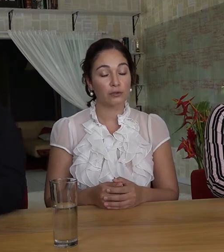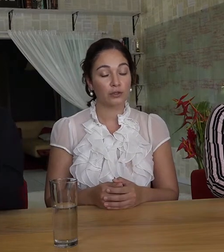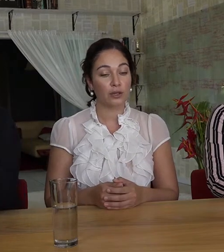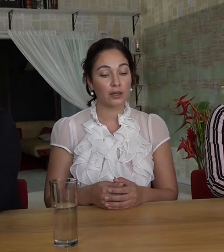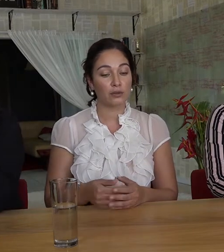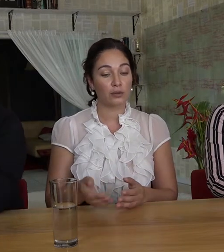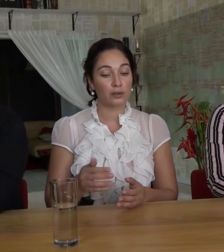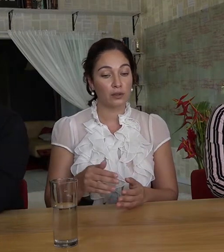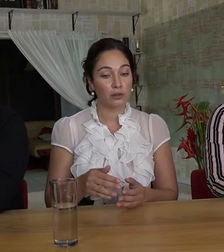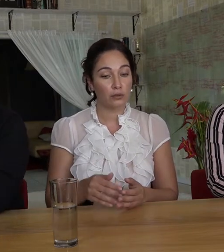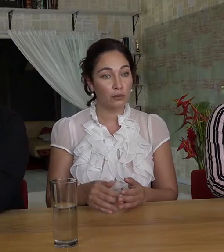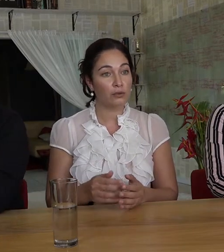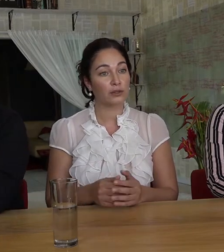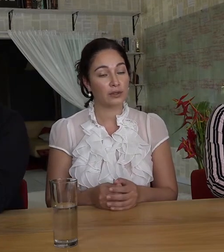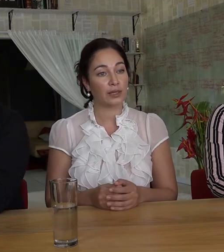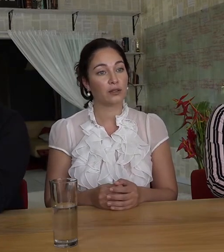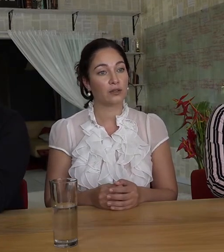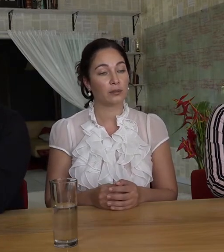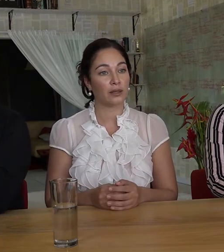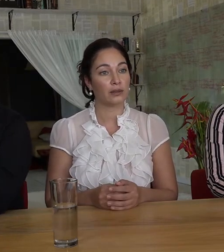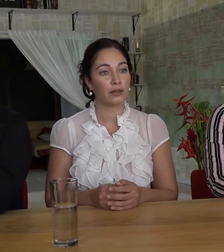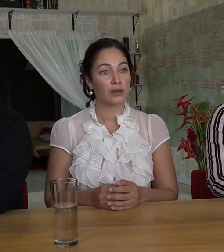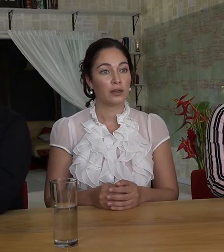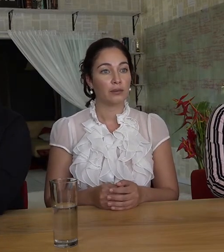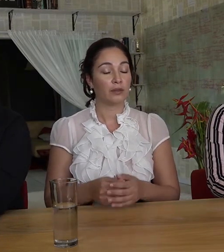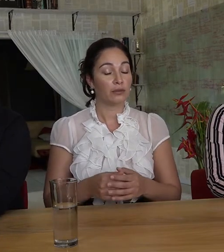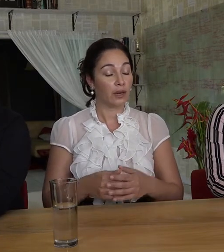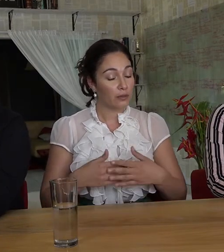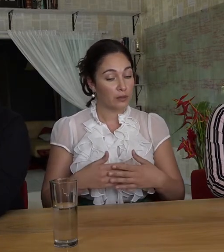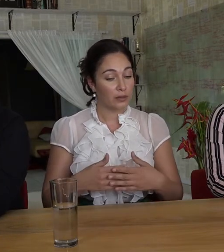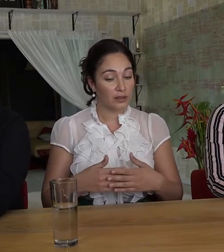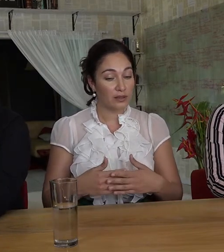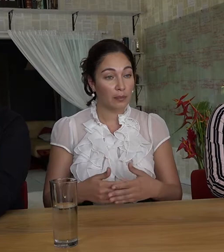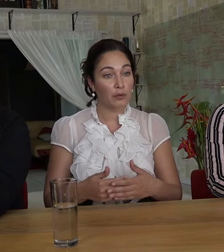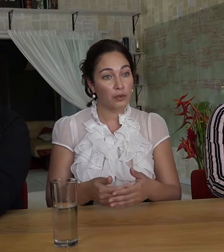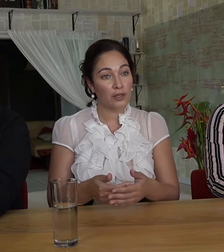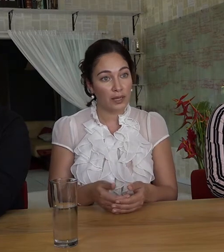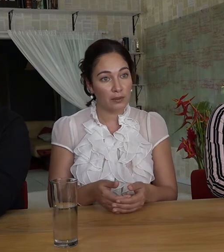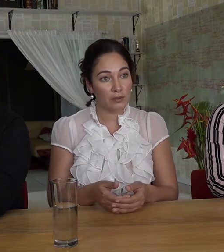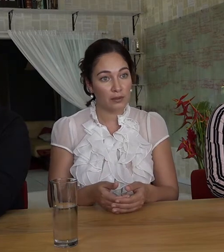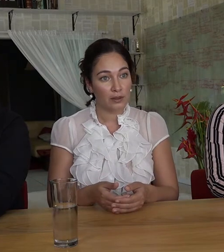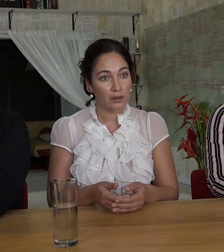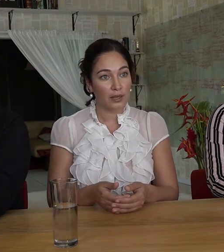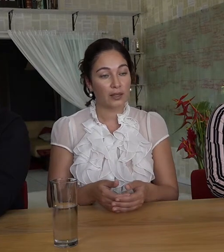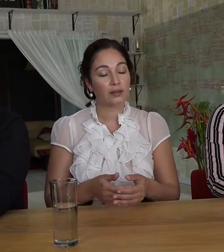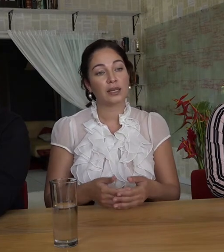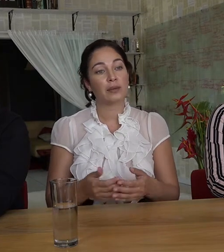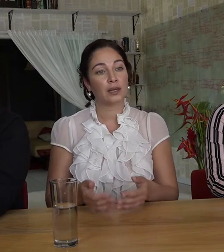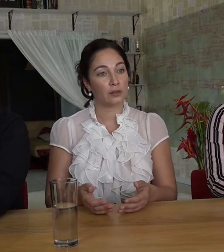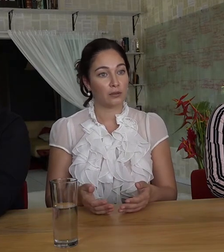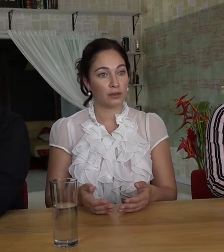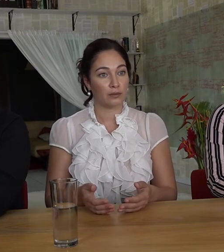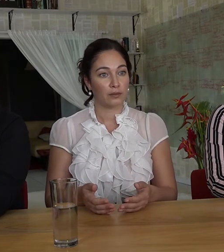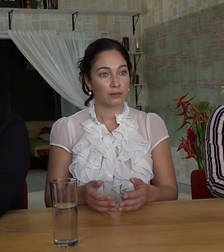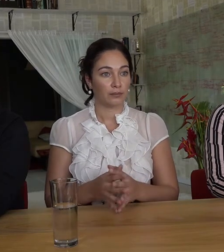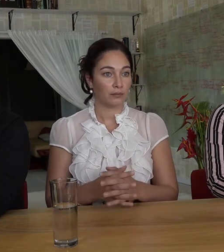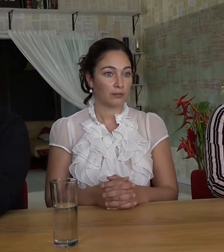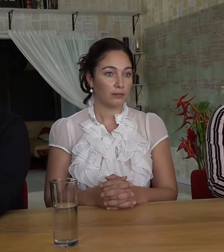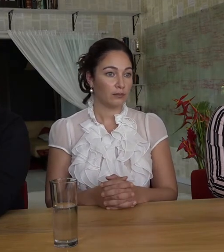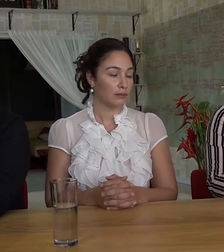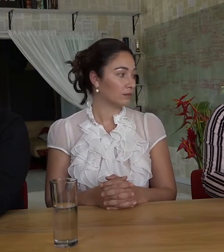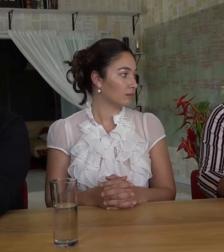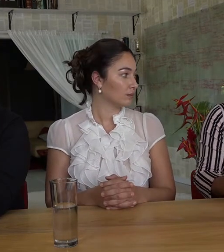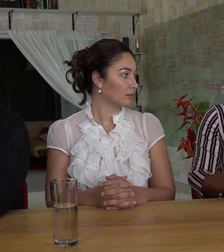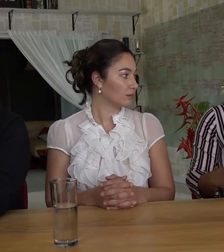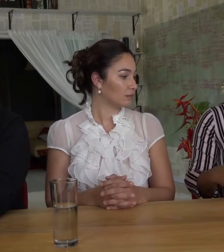moeten we ervoor zorgen dat we nu wat verlichting kunnen brengen. Maar als we die stap nu niet nemen, dan gaat het alleen maar langer duren. En